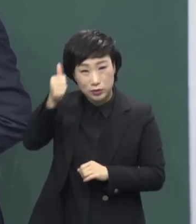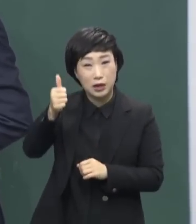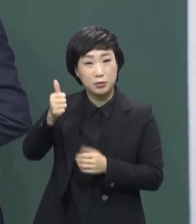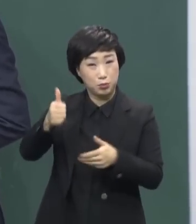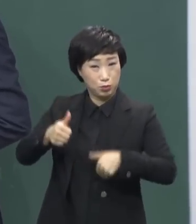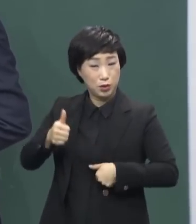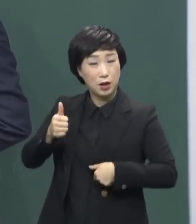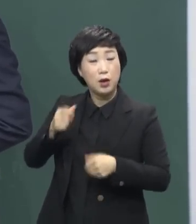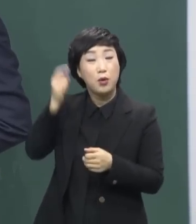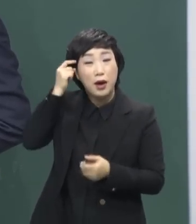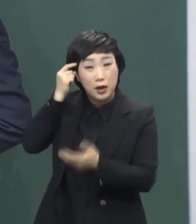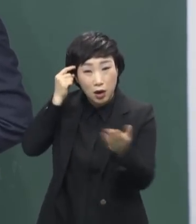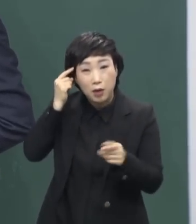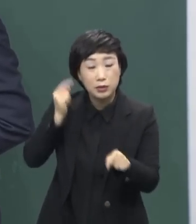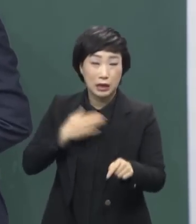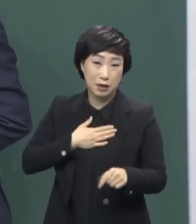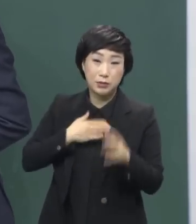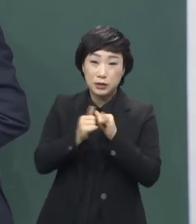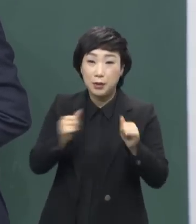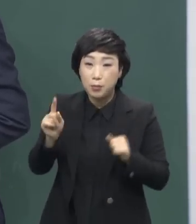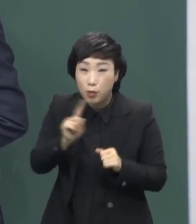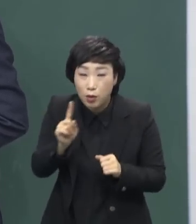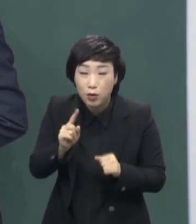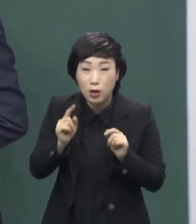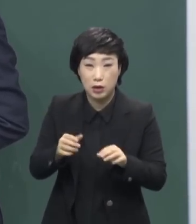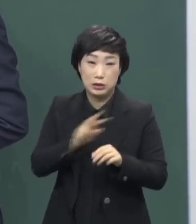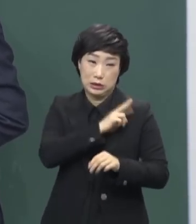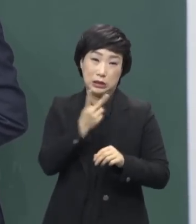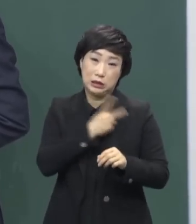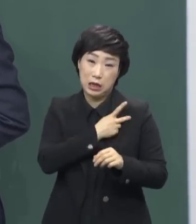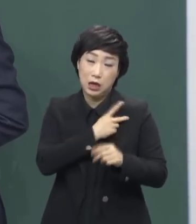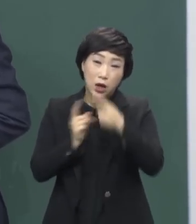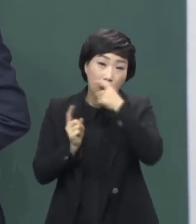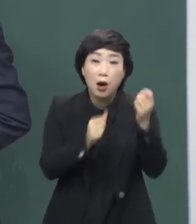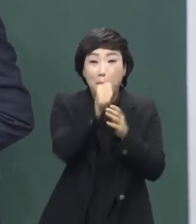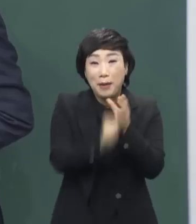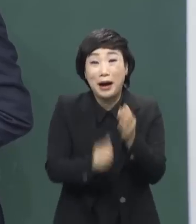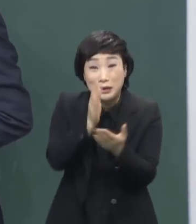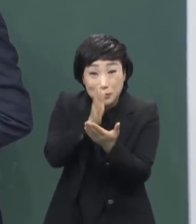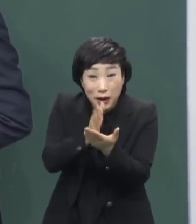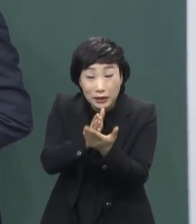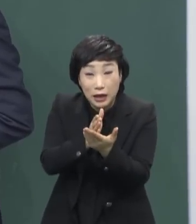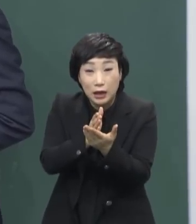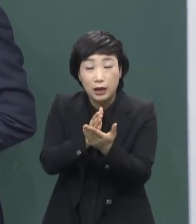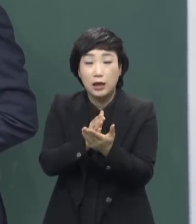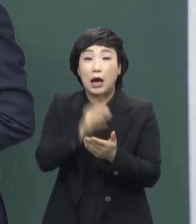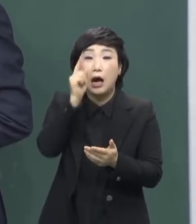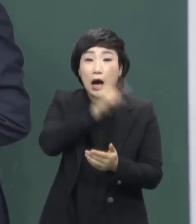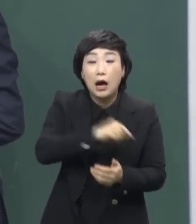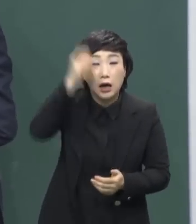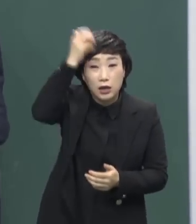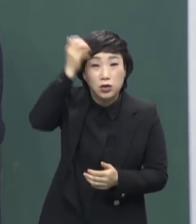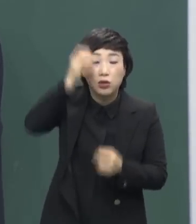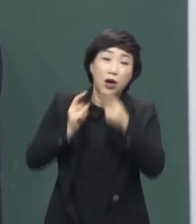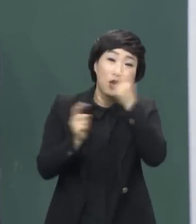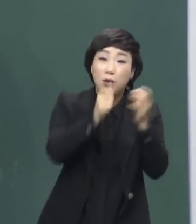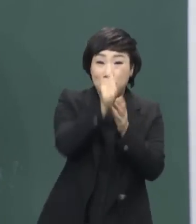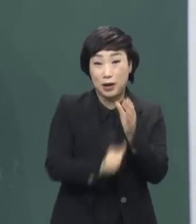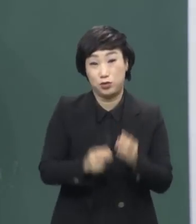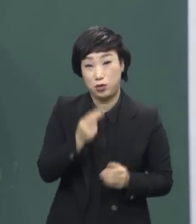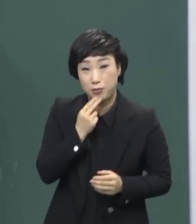있느냐, 이 사람들이 무슨 일이 있어도 이단에 찔려가지 않도록, 악한 영에게 끌려가지